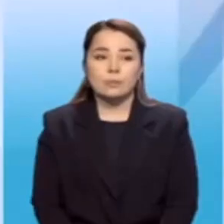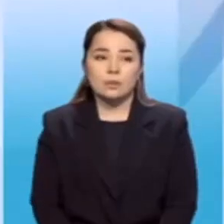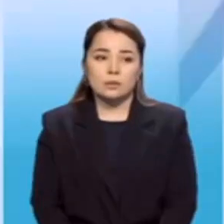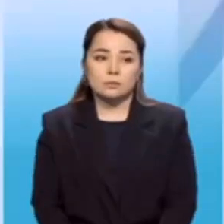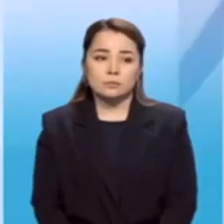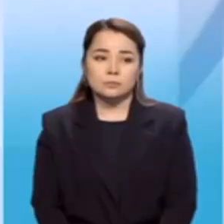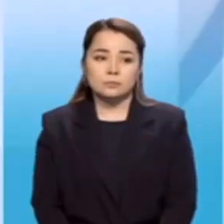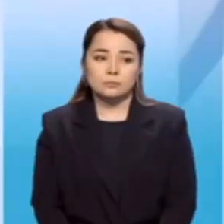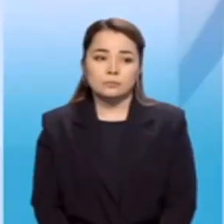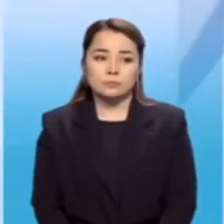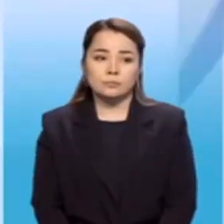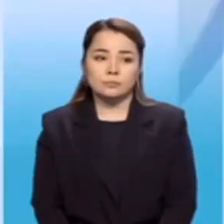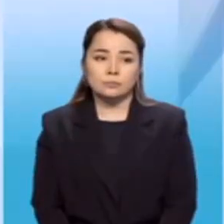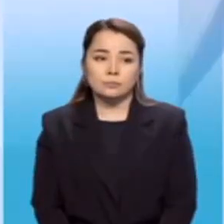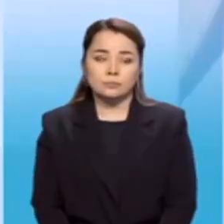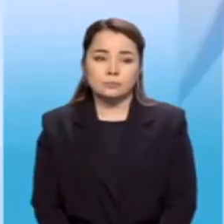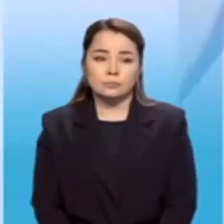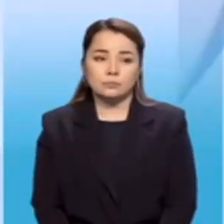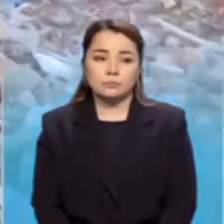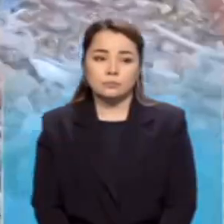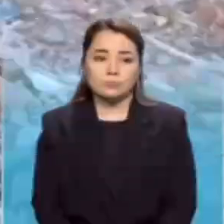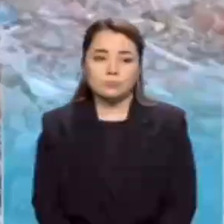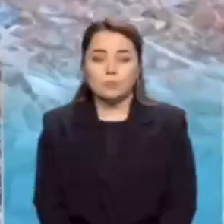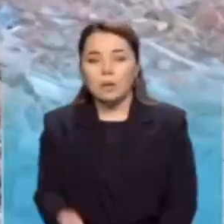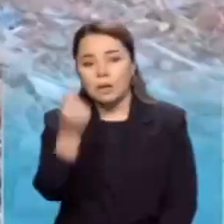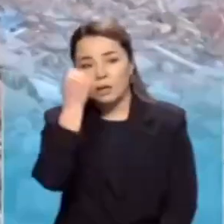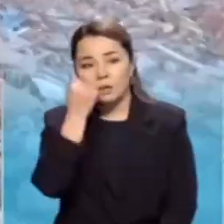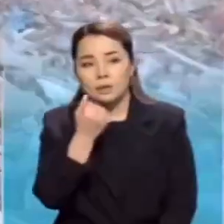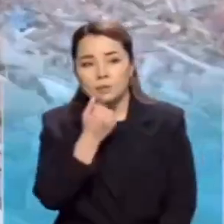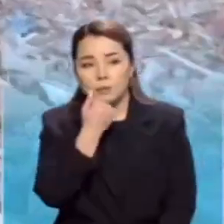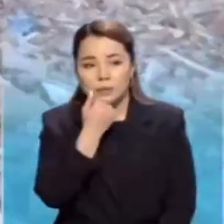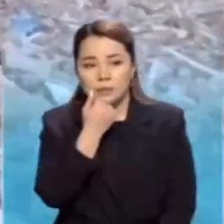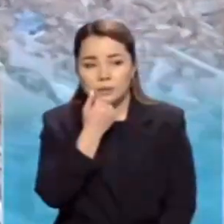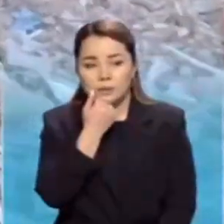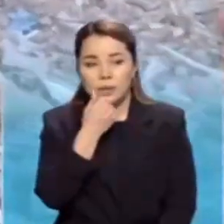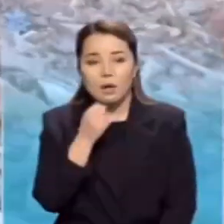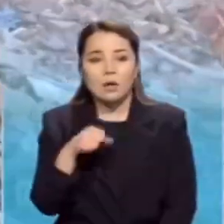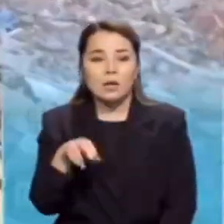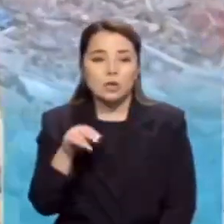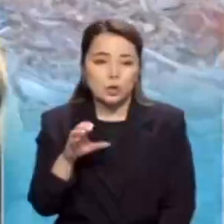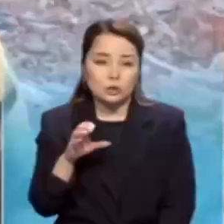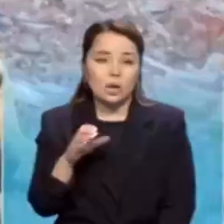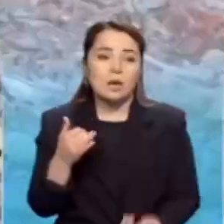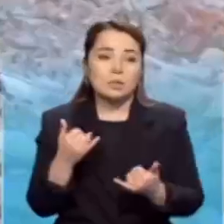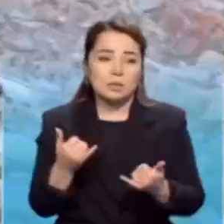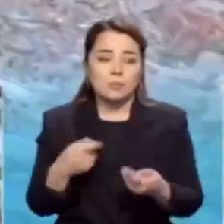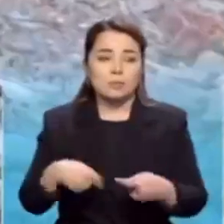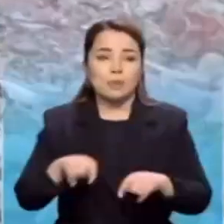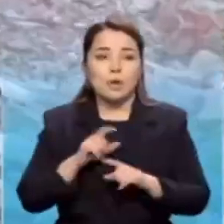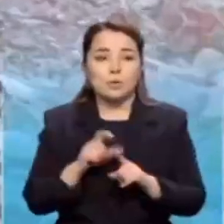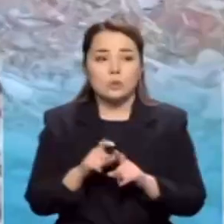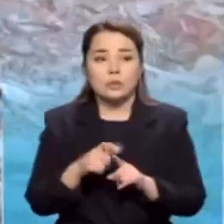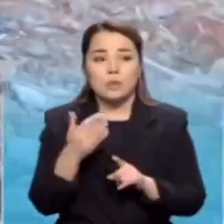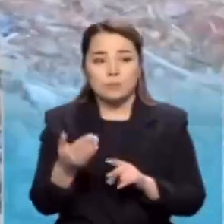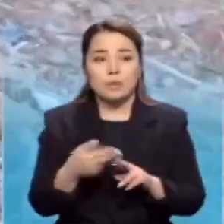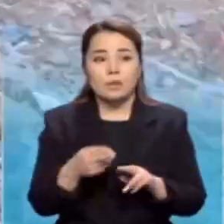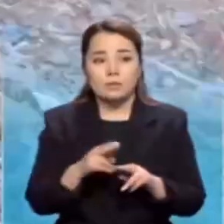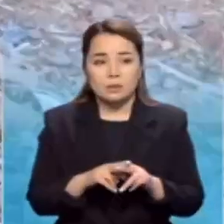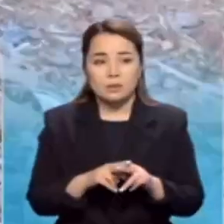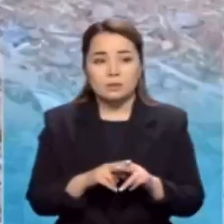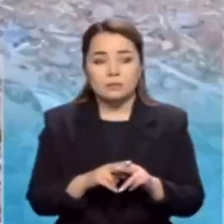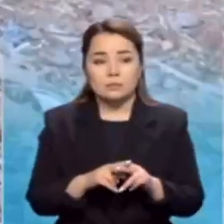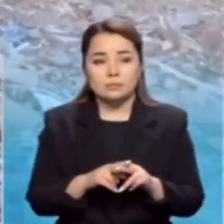Nurbek. Sefer. Rahmet Aydos. Rahmet Aydos. Tizginde bergeninizge. Dal